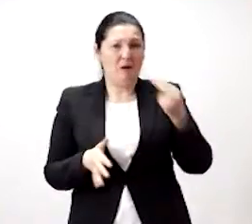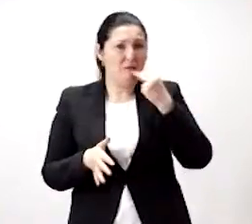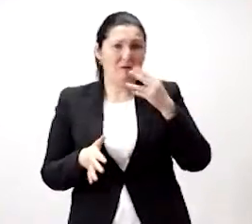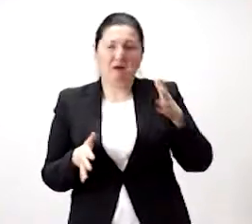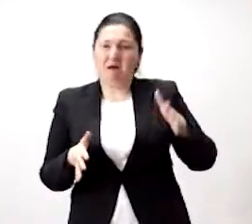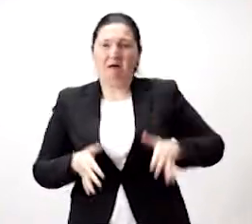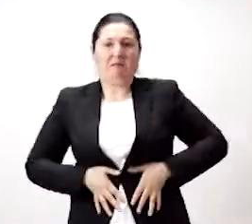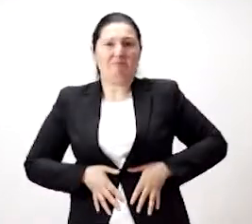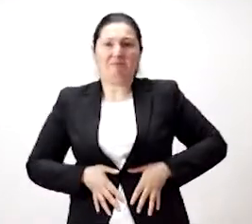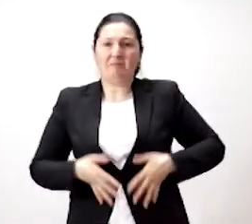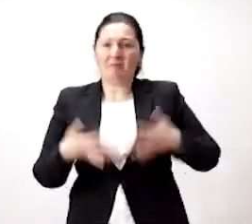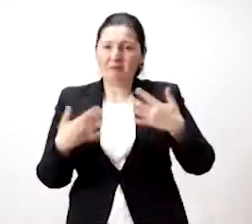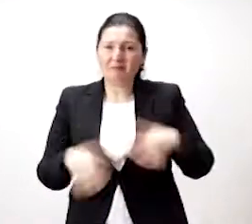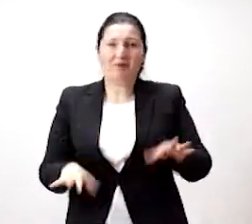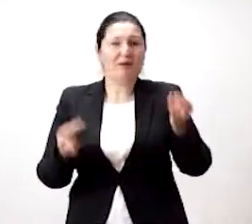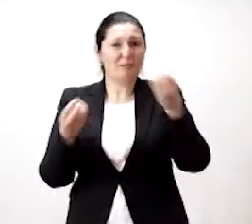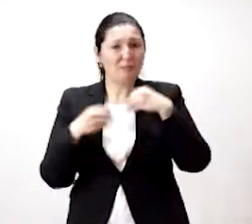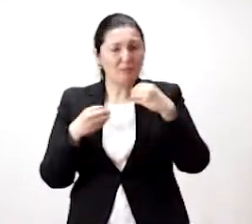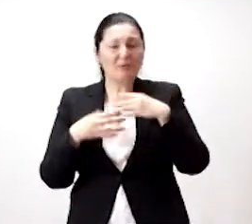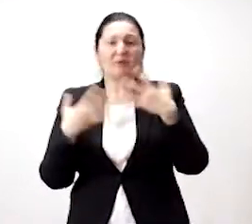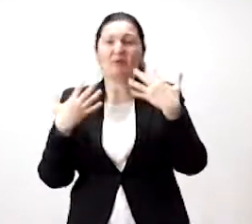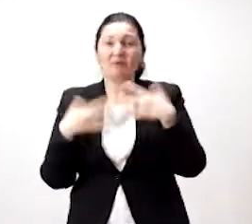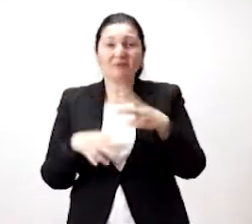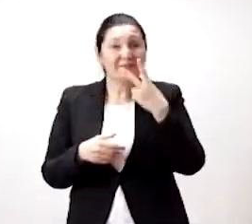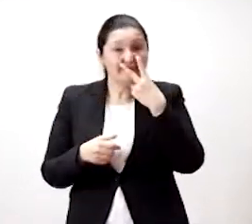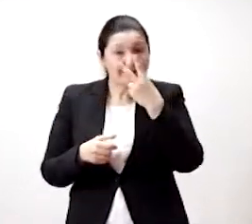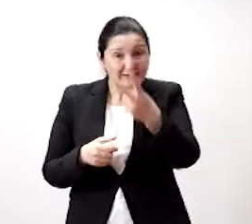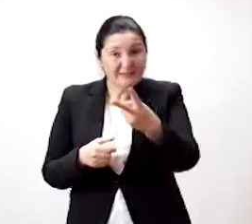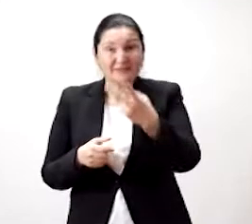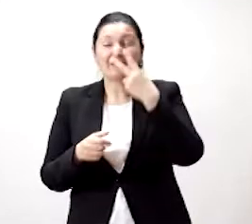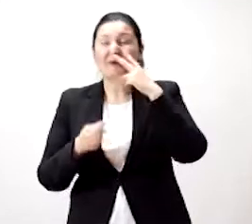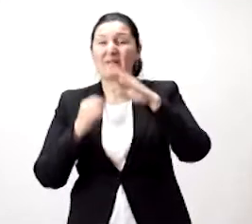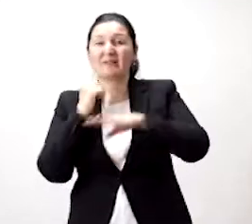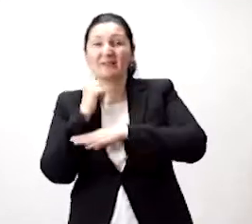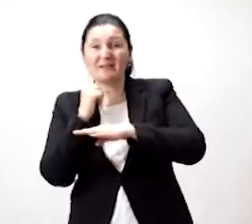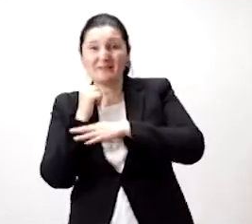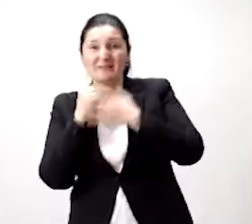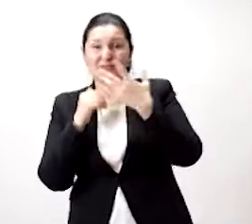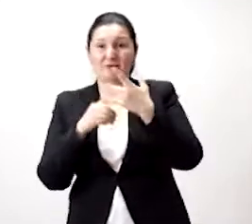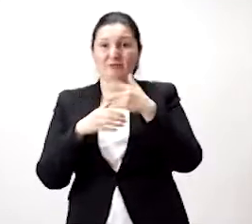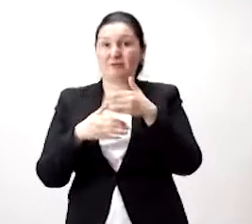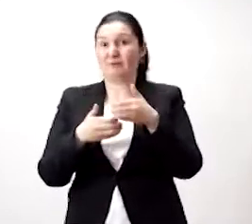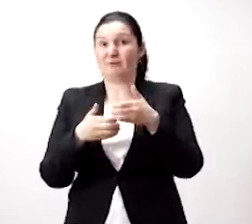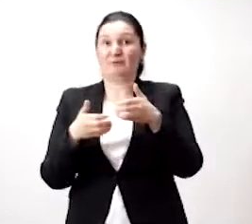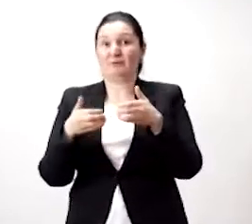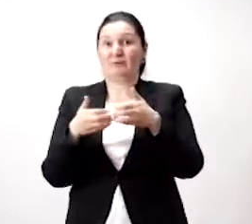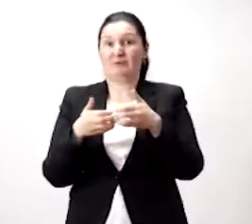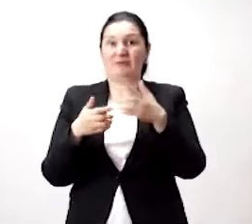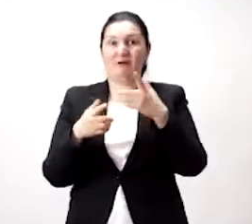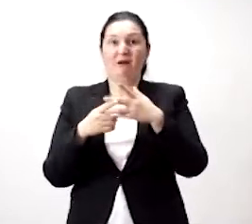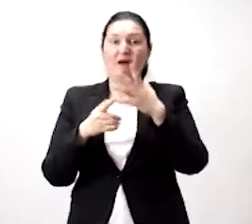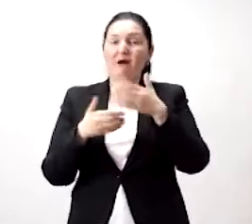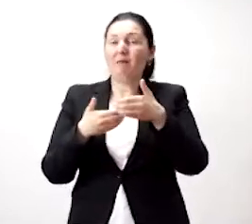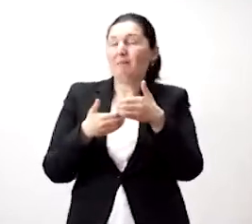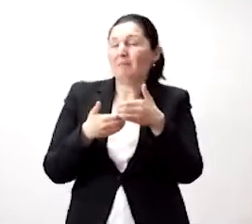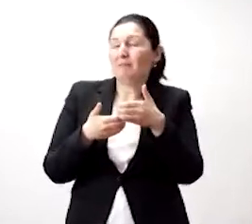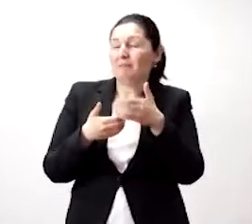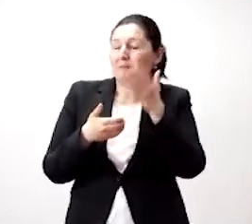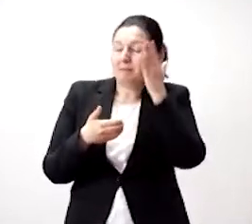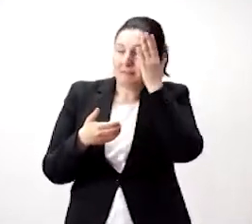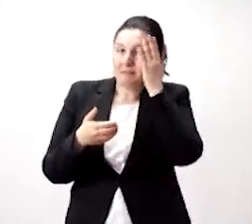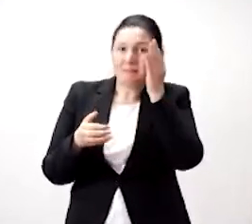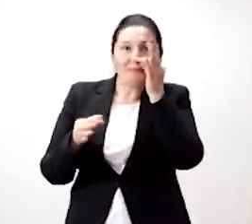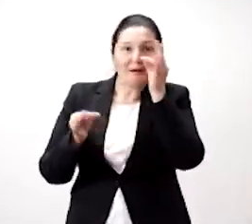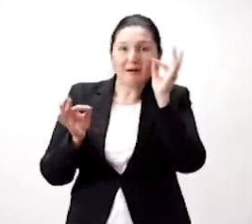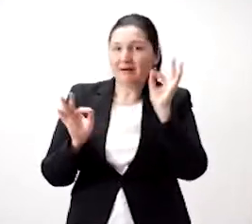ها، برگ میخورد و خلاص. نگاه کن، در درخت قریب راست ایستاده چخل براحت خوابیده است.